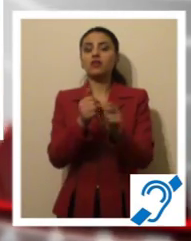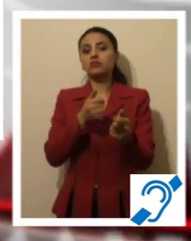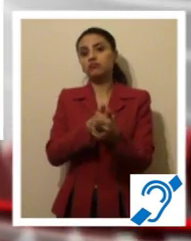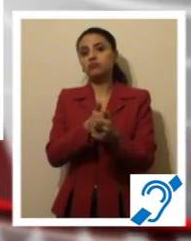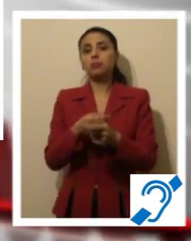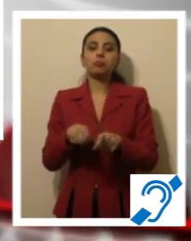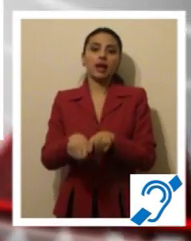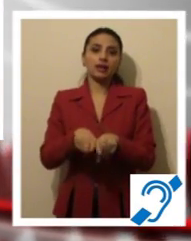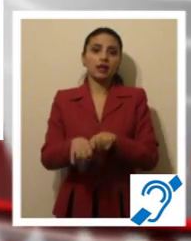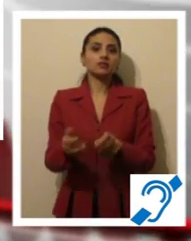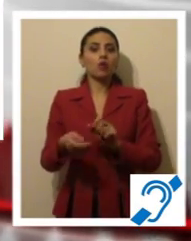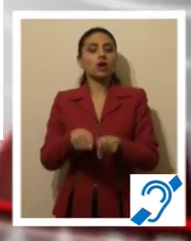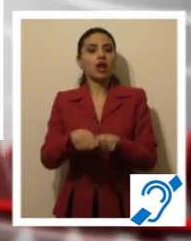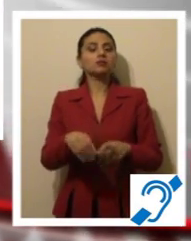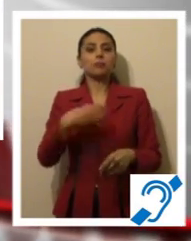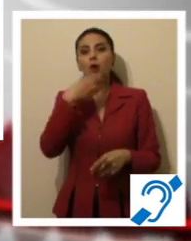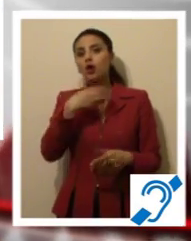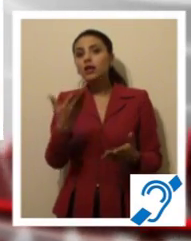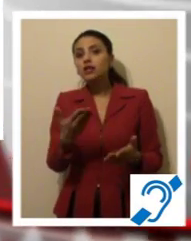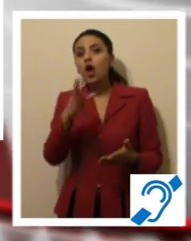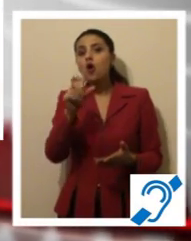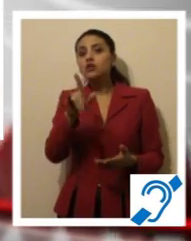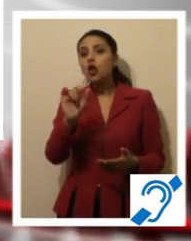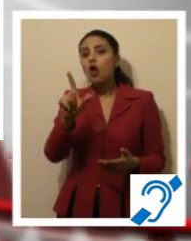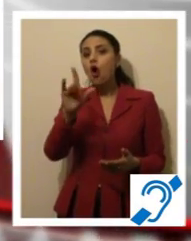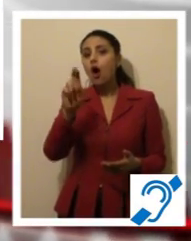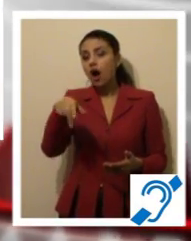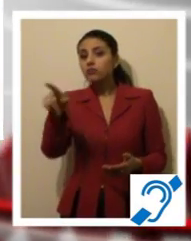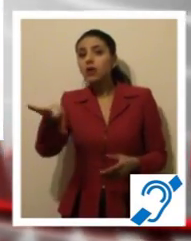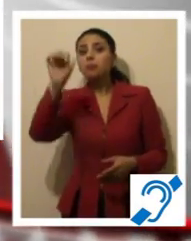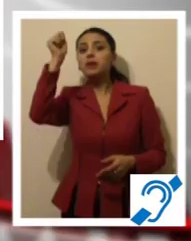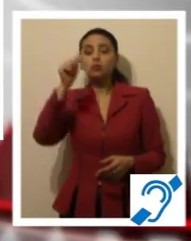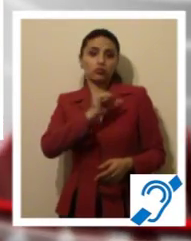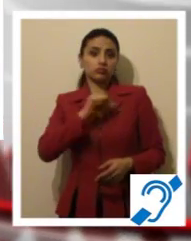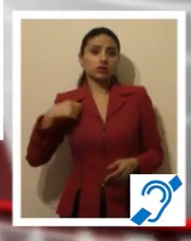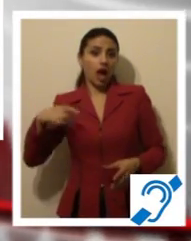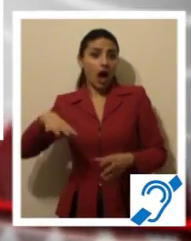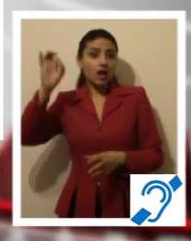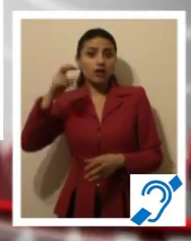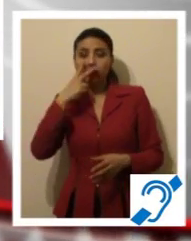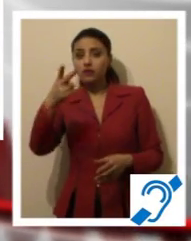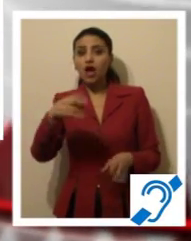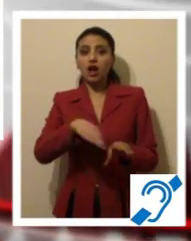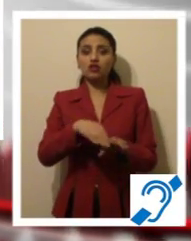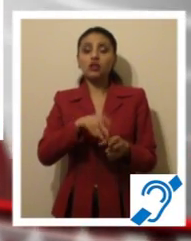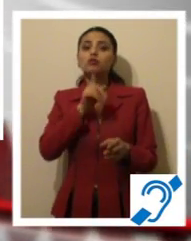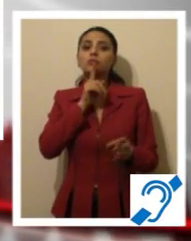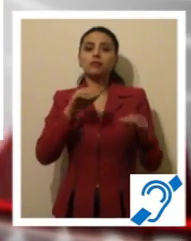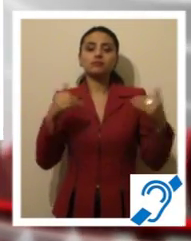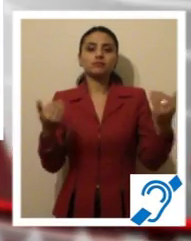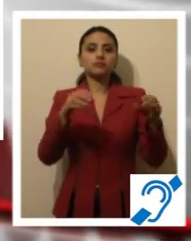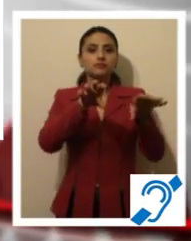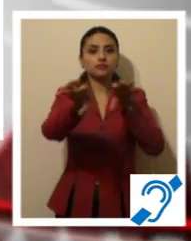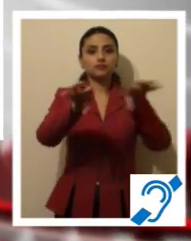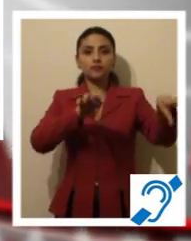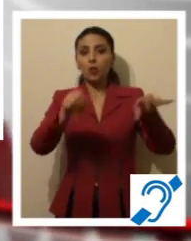relații politice. Consilierul local Lucian Ionescu a fost primul dintre aleși care a împărțit angajații primăriei în trei categorii. Aceștia ar fi oamenii